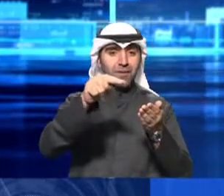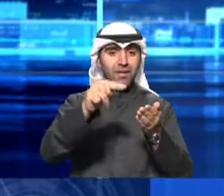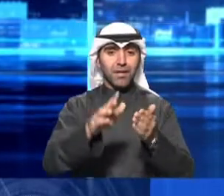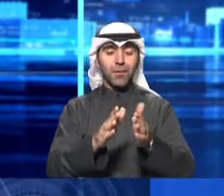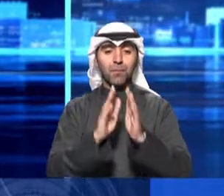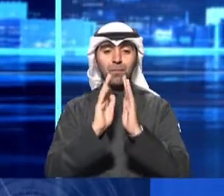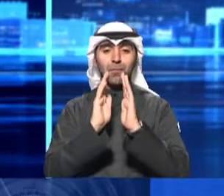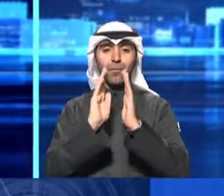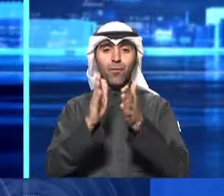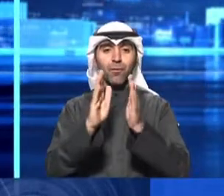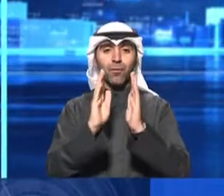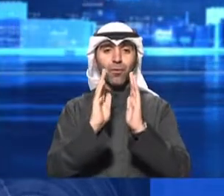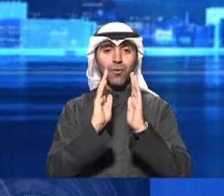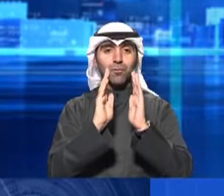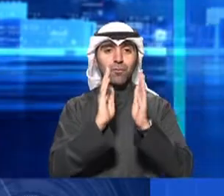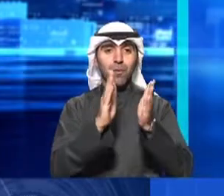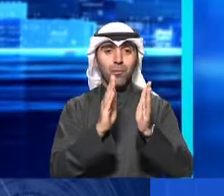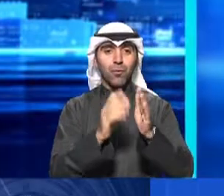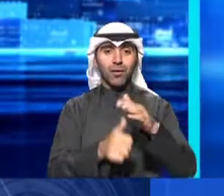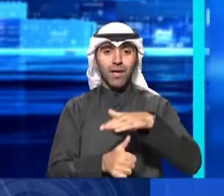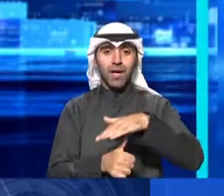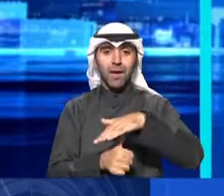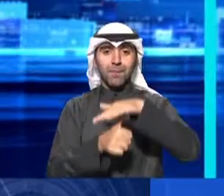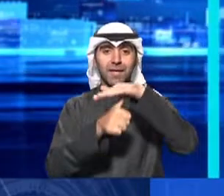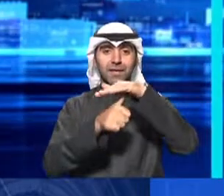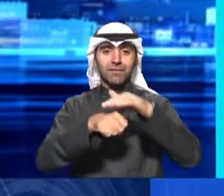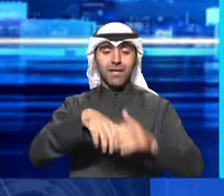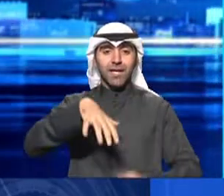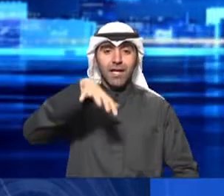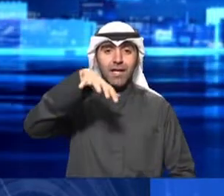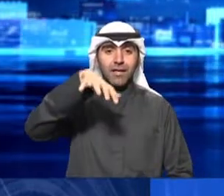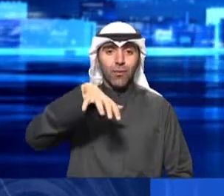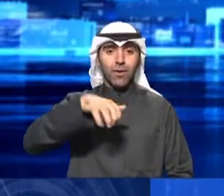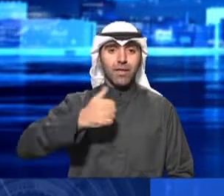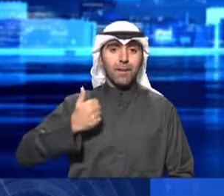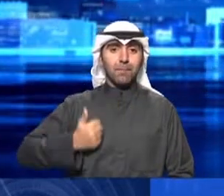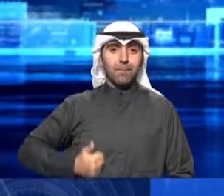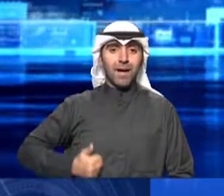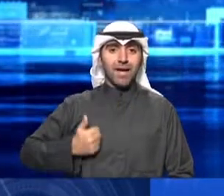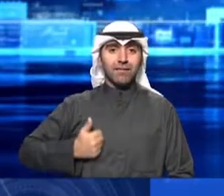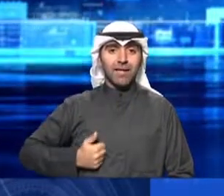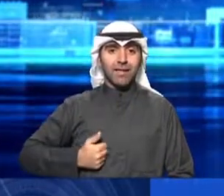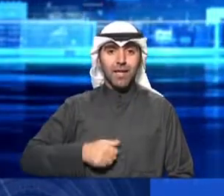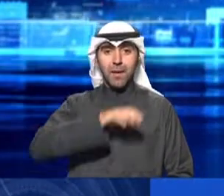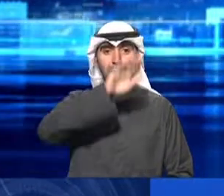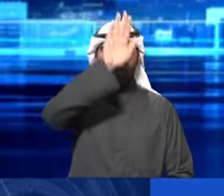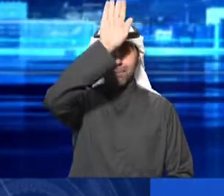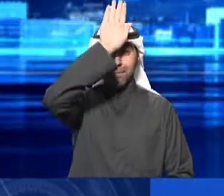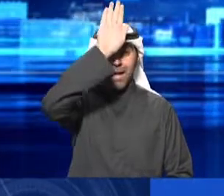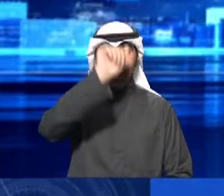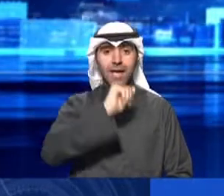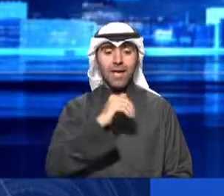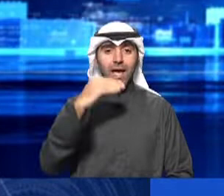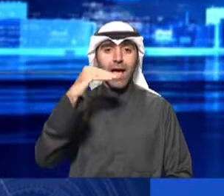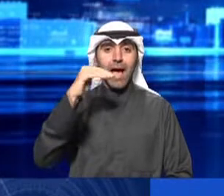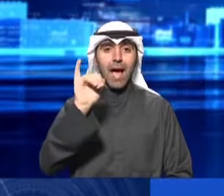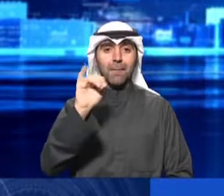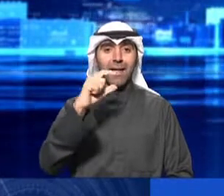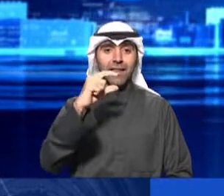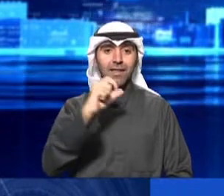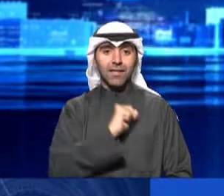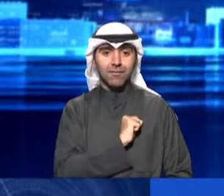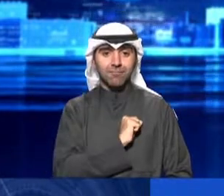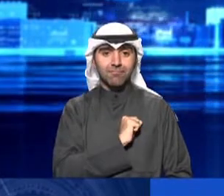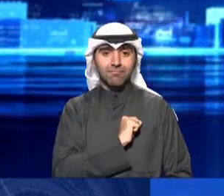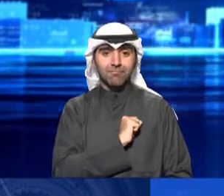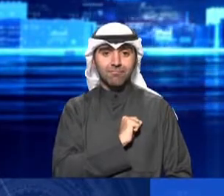إلى أخيه صاحب الجلالة الملك حمد بن عيسى بن سلمان آل خليفة ملك مملكة البحرين